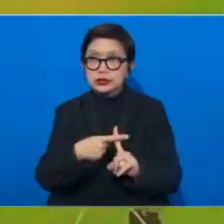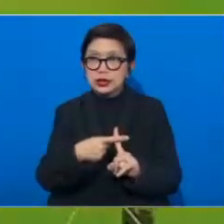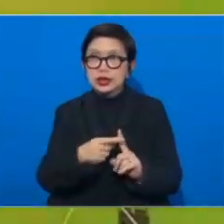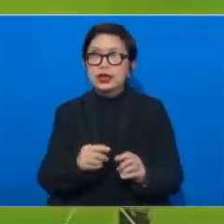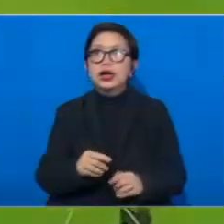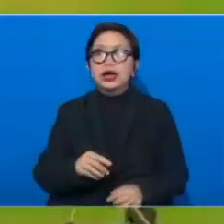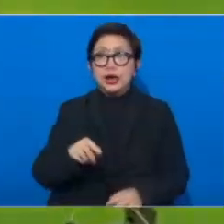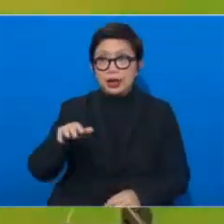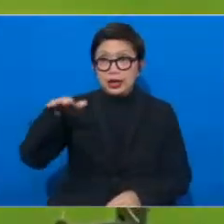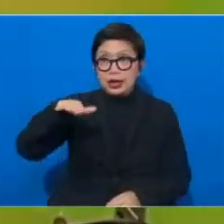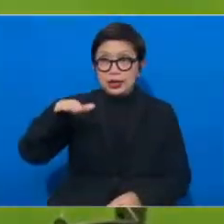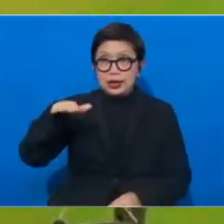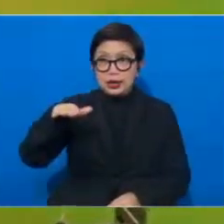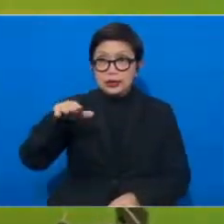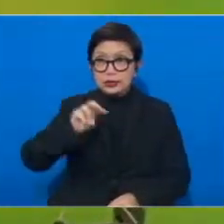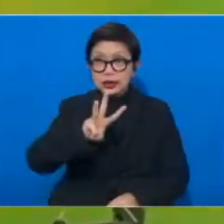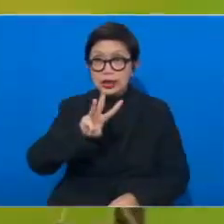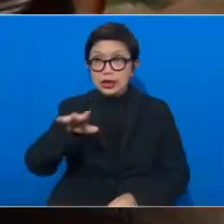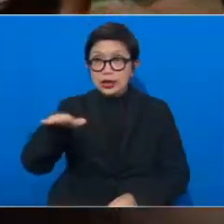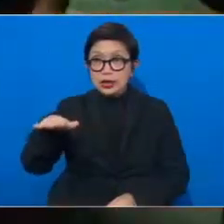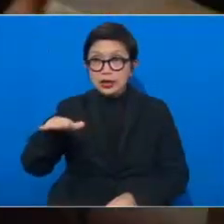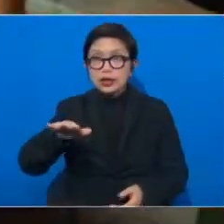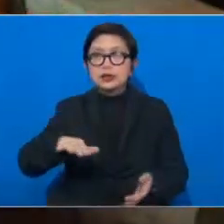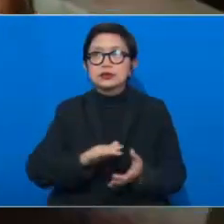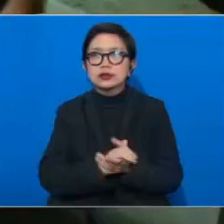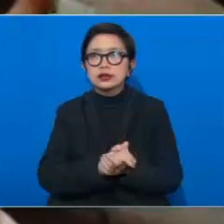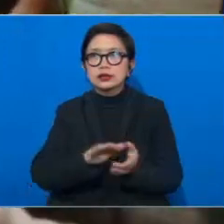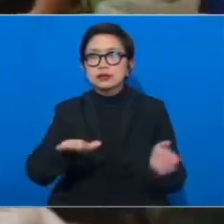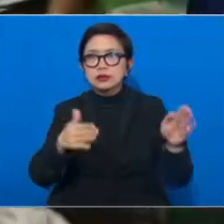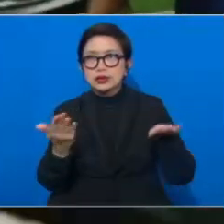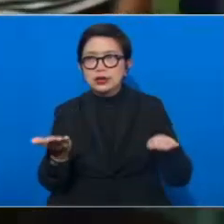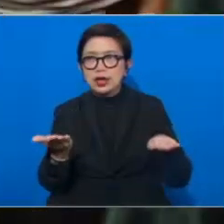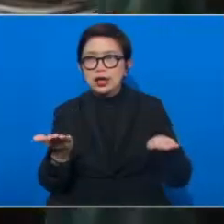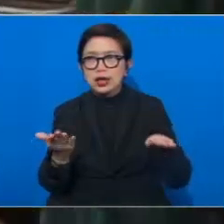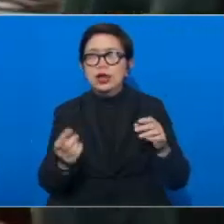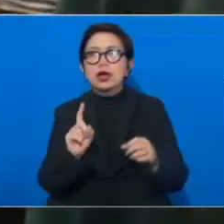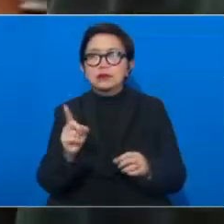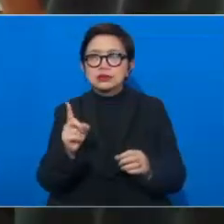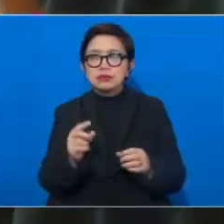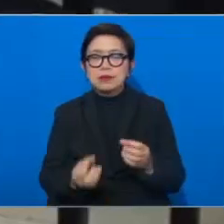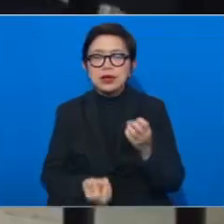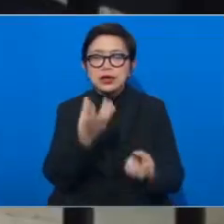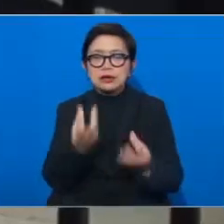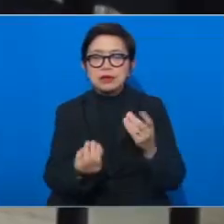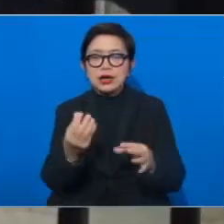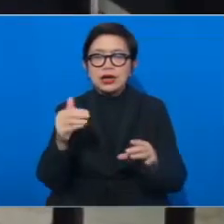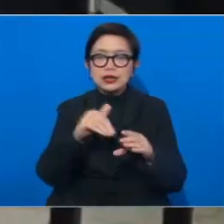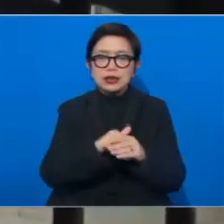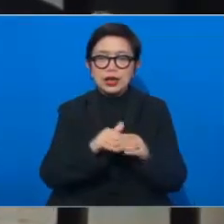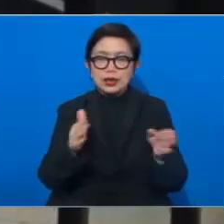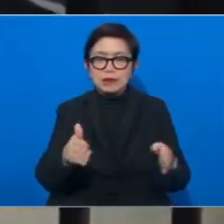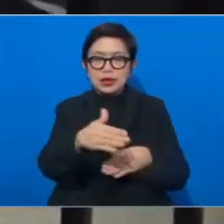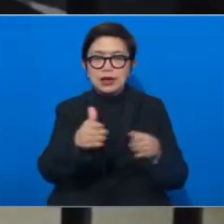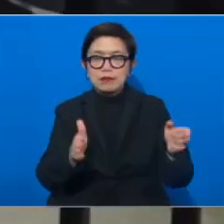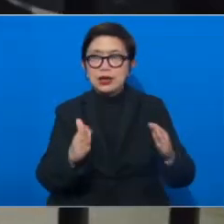Subang, Jawa Barat. Ketiganya meninggal dunia setelah mengalami luka bakar hingga 90%. Musibah kebakaran terjadi ketika ketiga